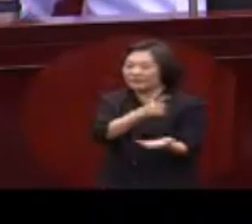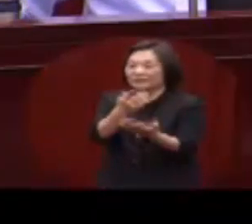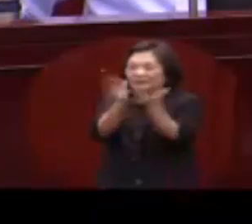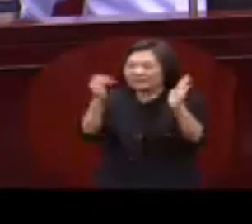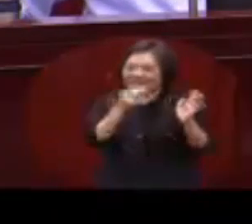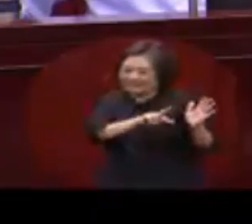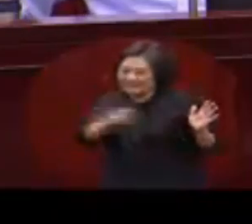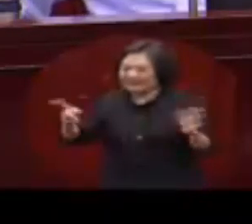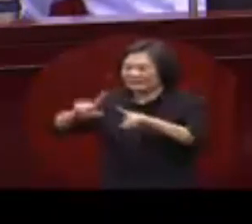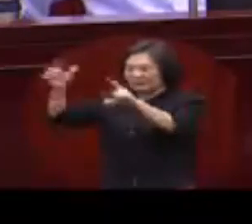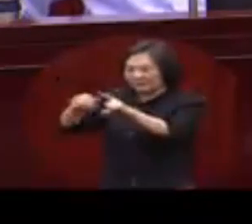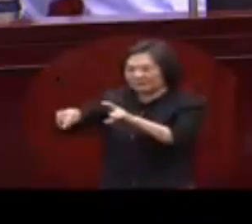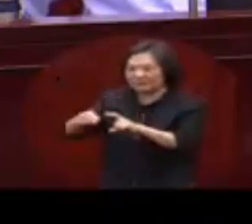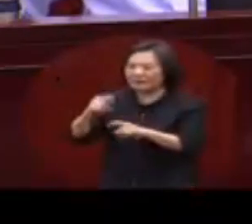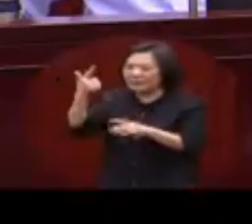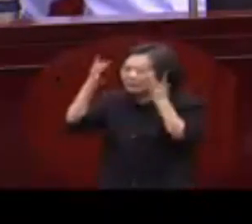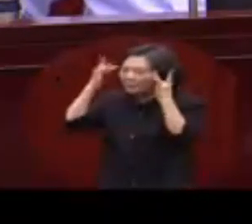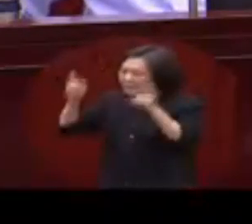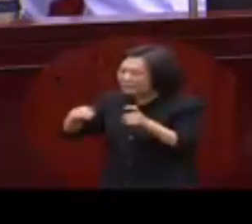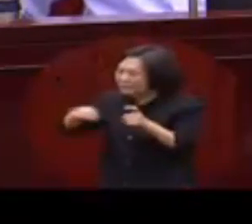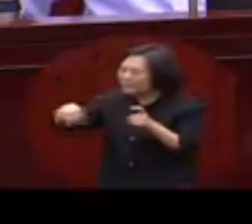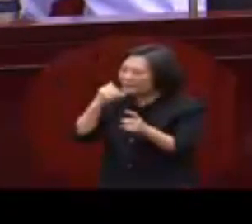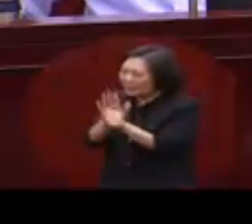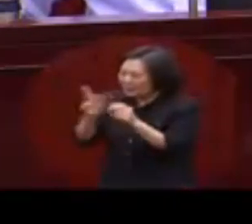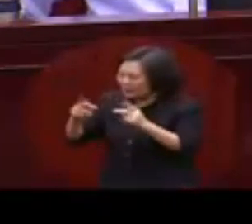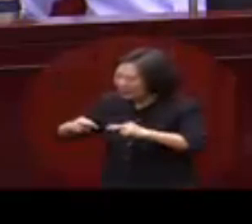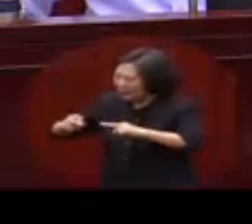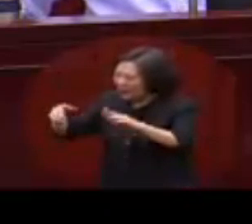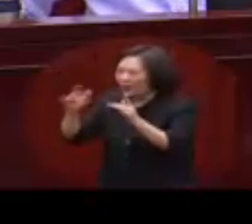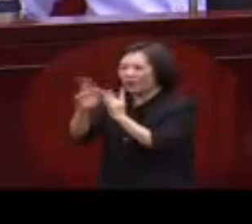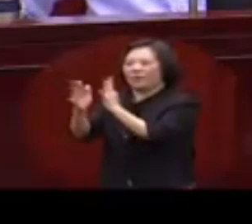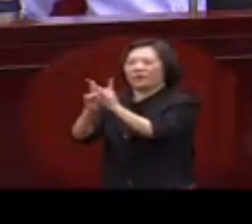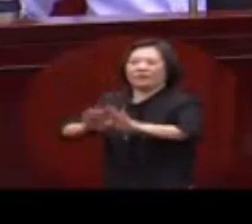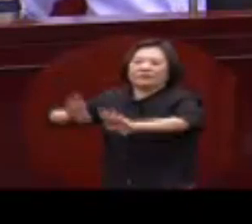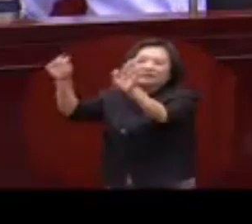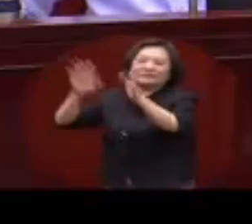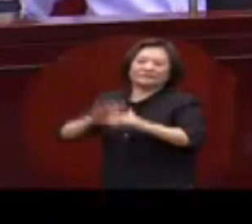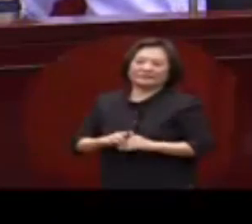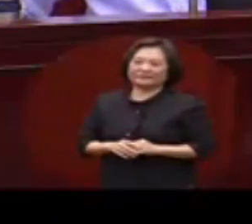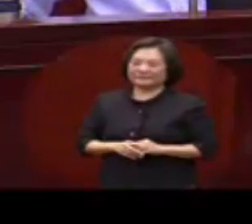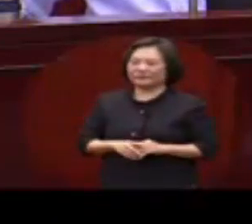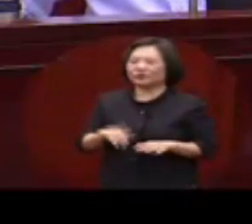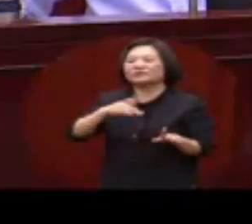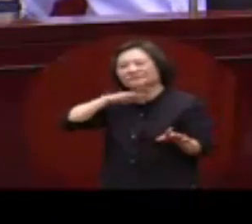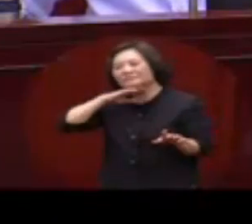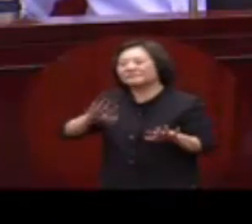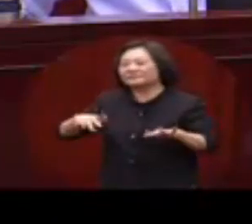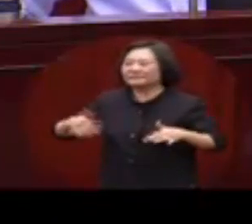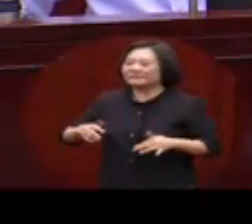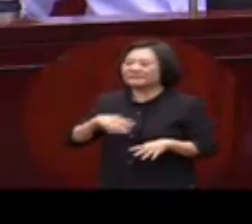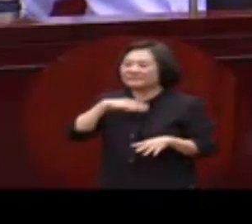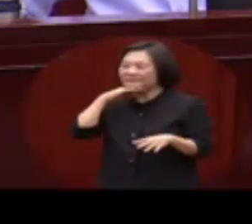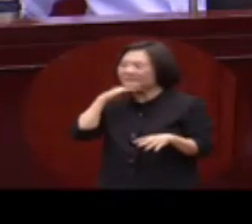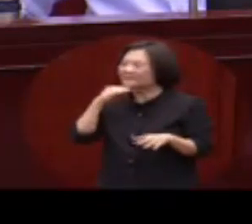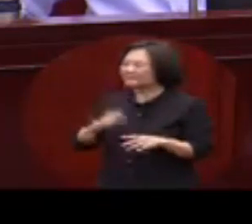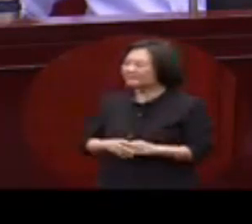把这个南港的整个经济活动也拉起来哈。那因为这个，因为我想要等到北流了哈，北流